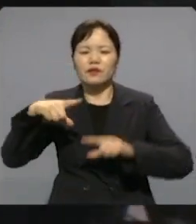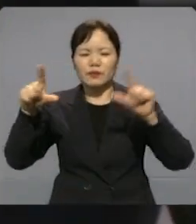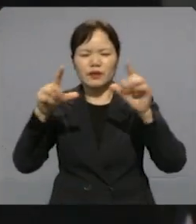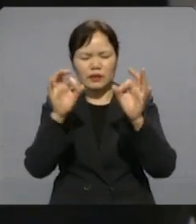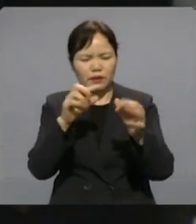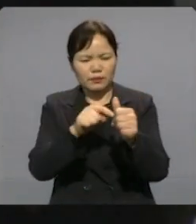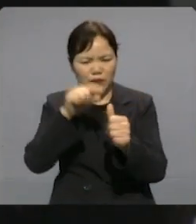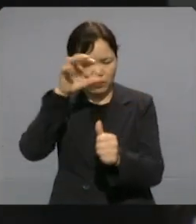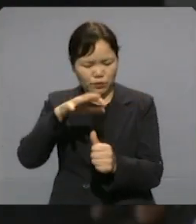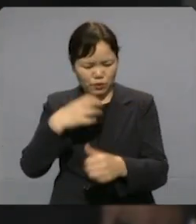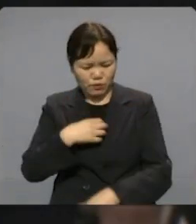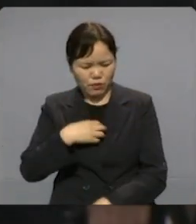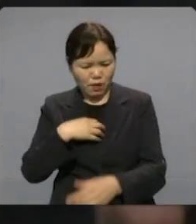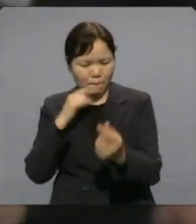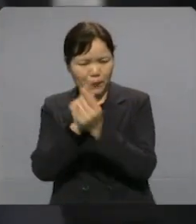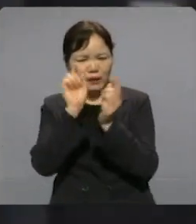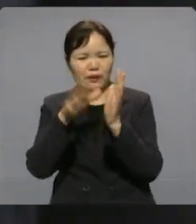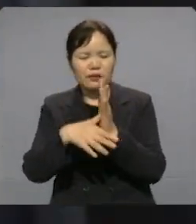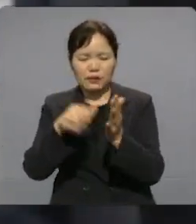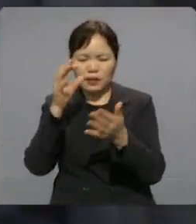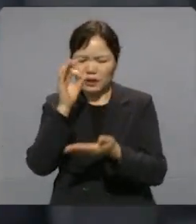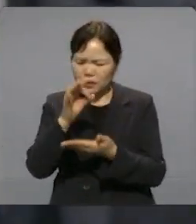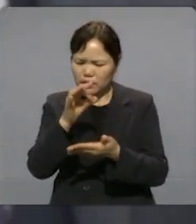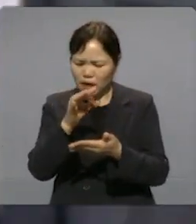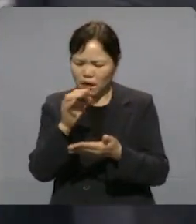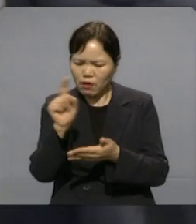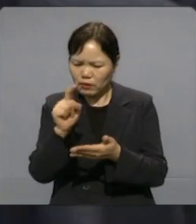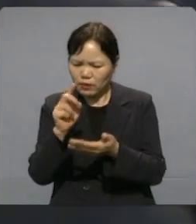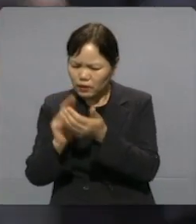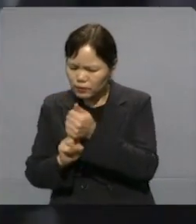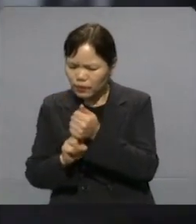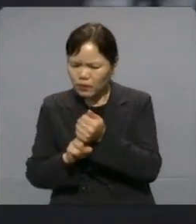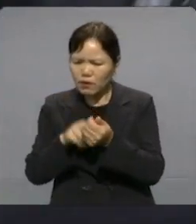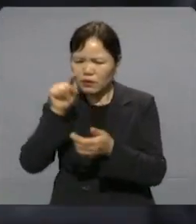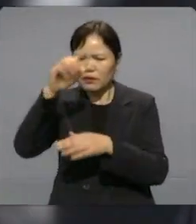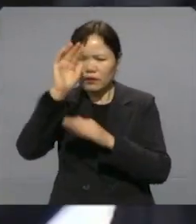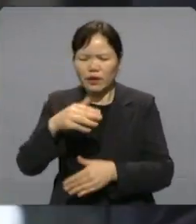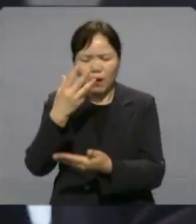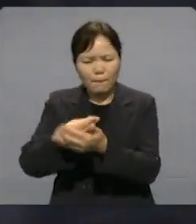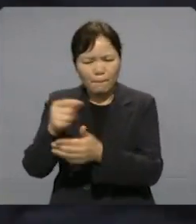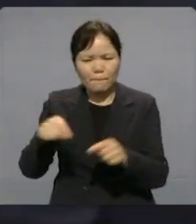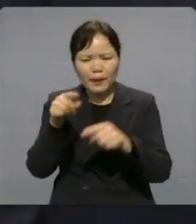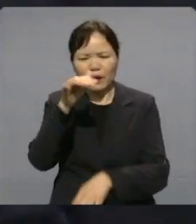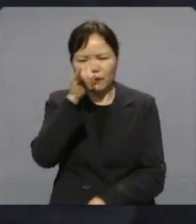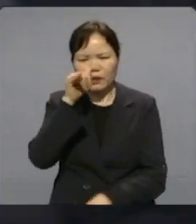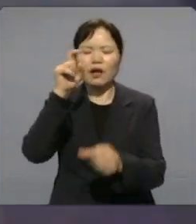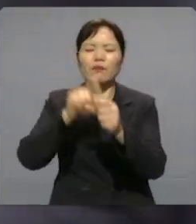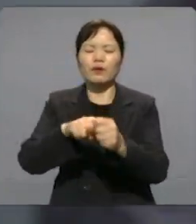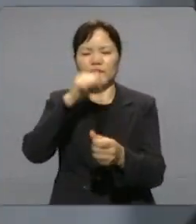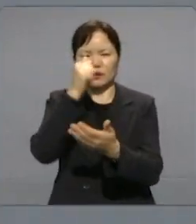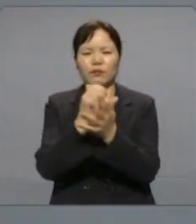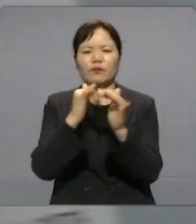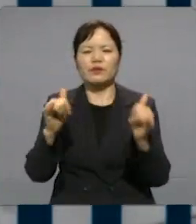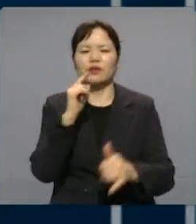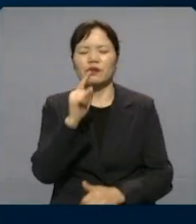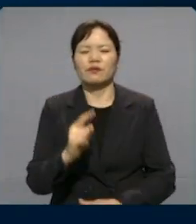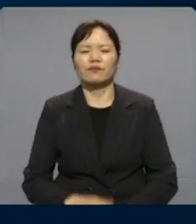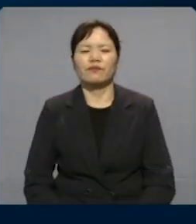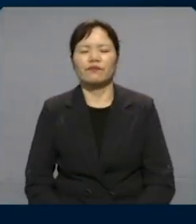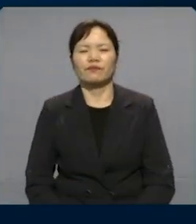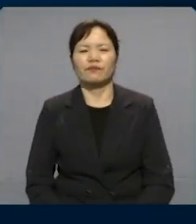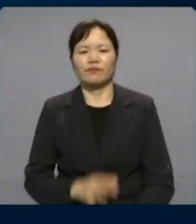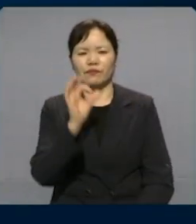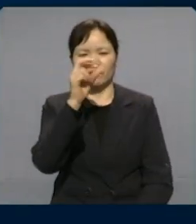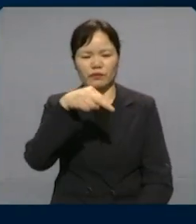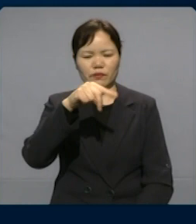씨가 구속위기에 놓이자 재산을 어떻게 빼돌리려 했는지 녹음돼 있다며 목적범이라고 지적했습니다. 또